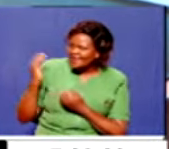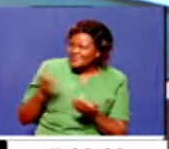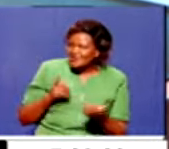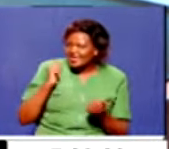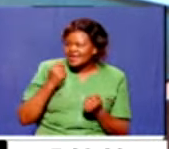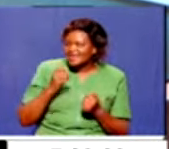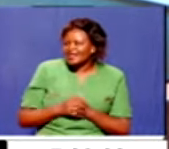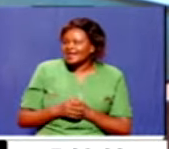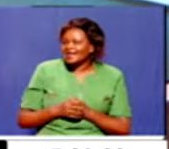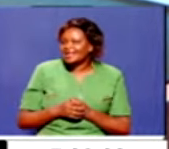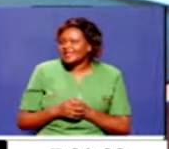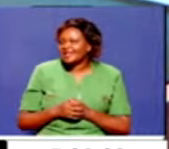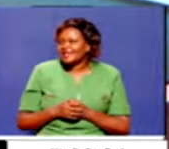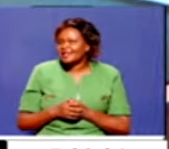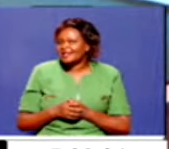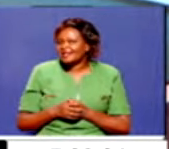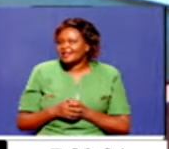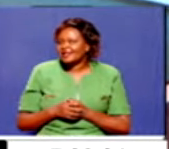Iletwe.